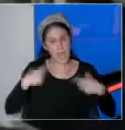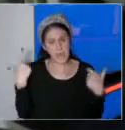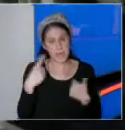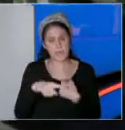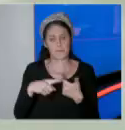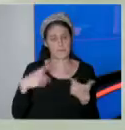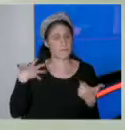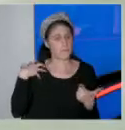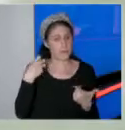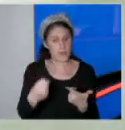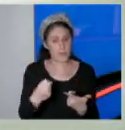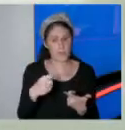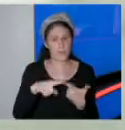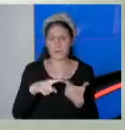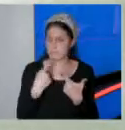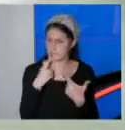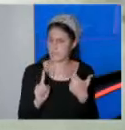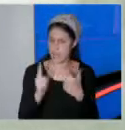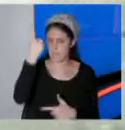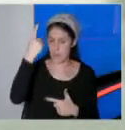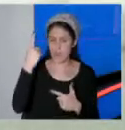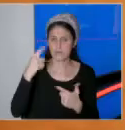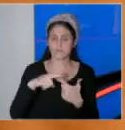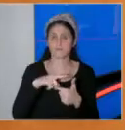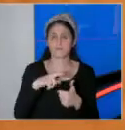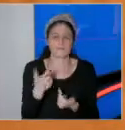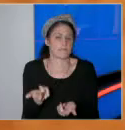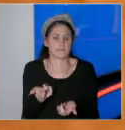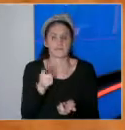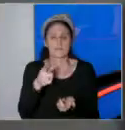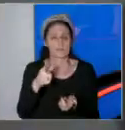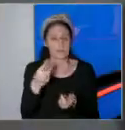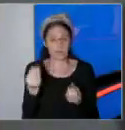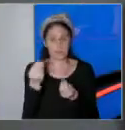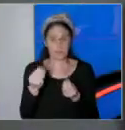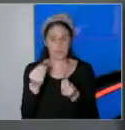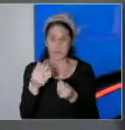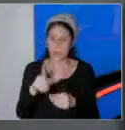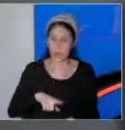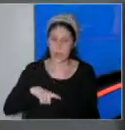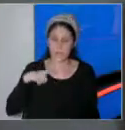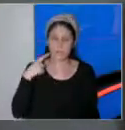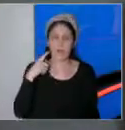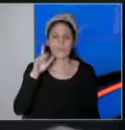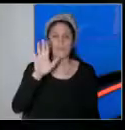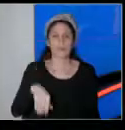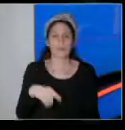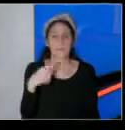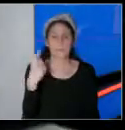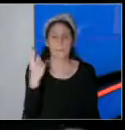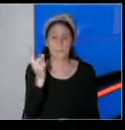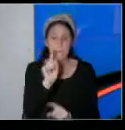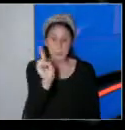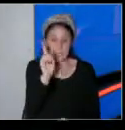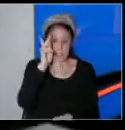של בריאות די גבוה, גם זה לא דבר שלוקח זמן, וחלק גדול גם מאלה שחולים,